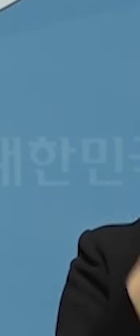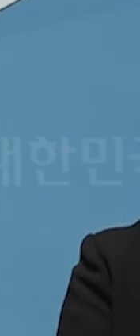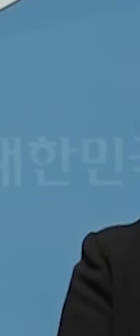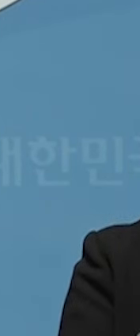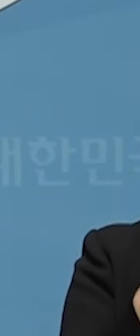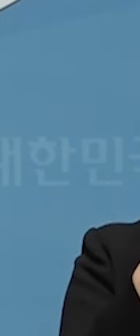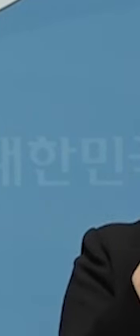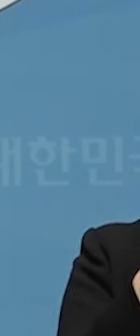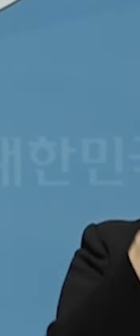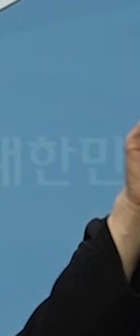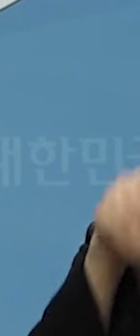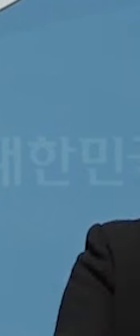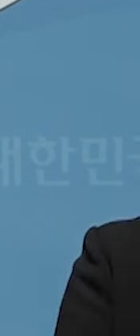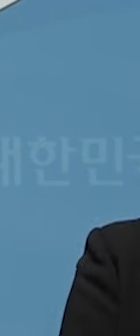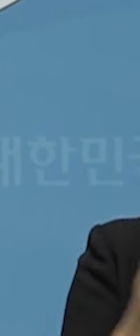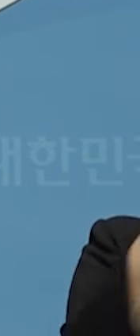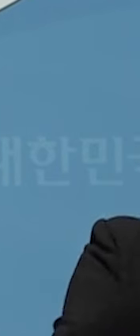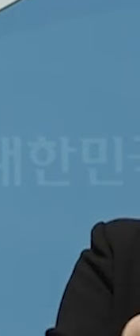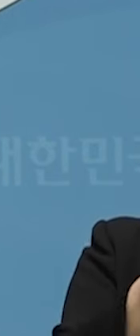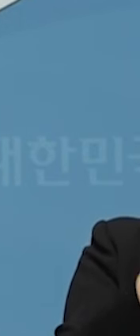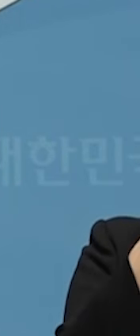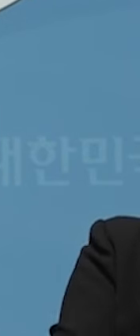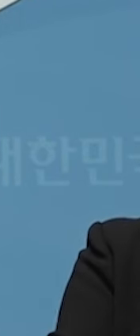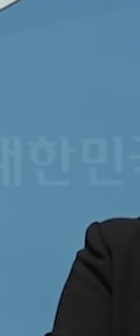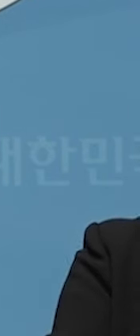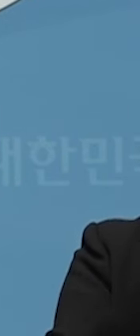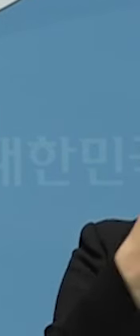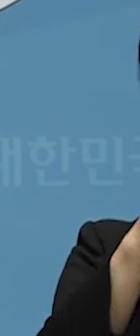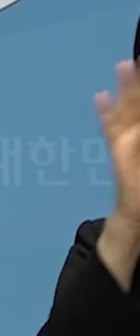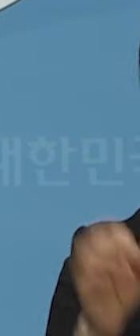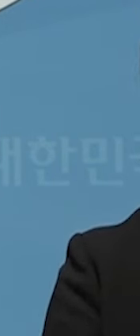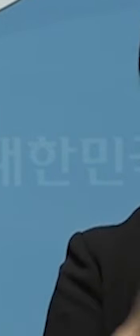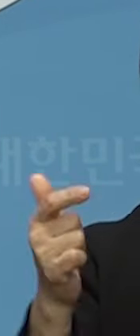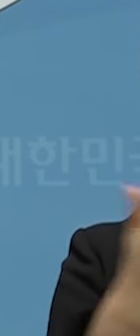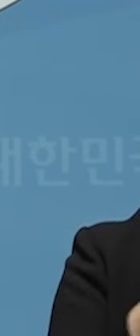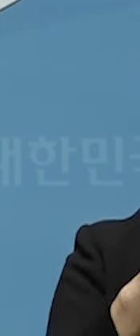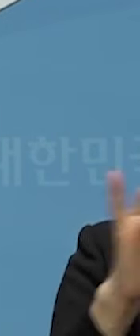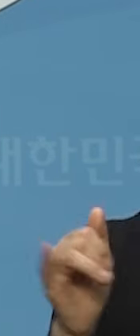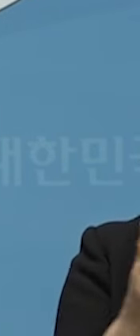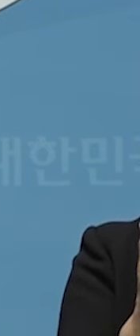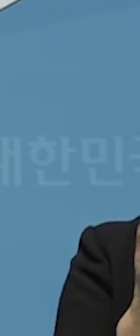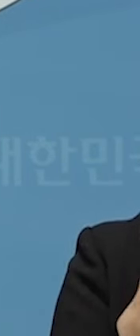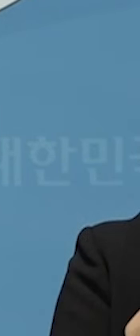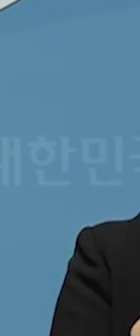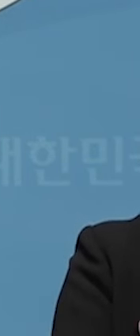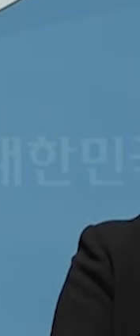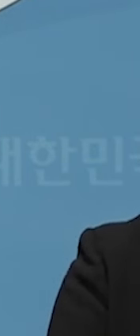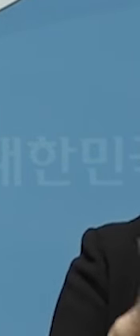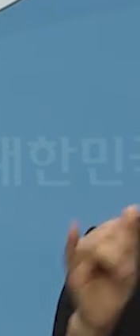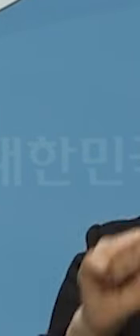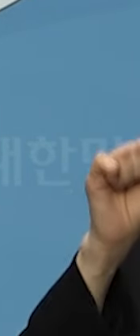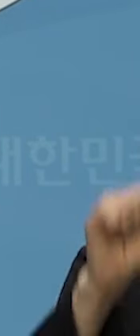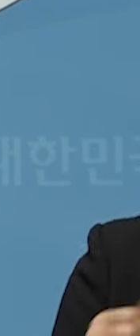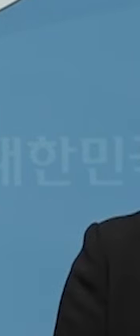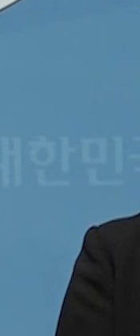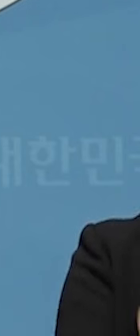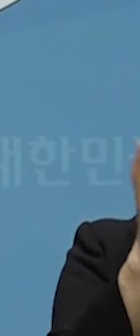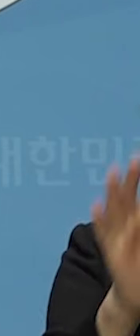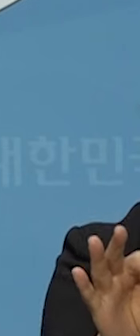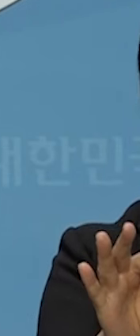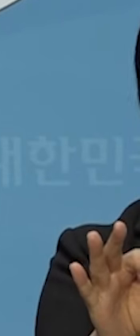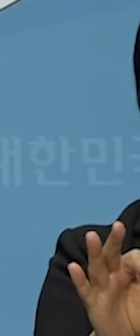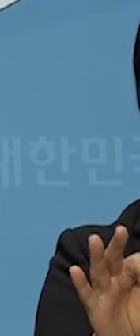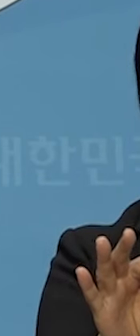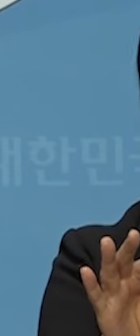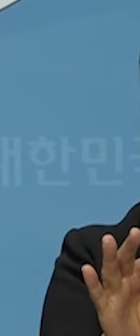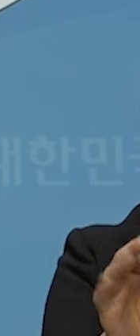떨어지는 부분을 보완하겠습니다. 환급률을 높이고 이용자를 끌어들여서 국민체육진흥기금의